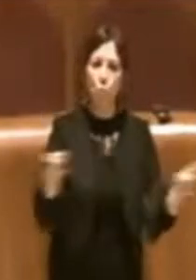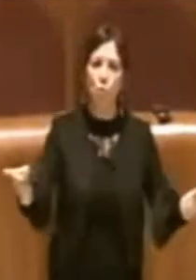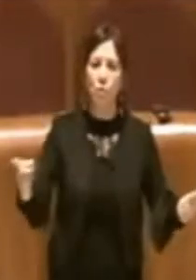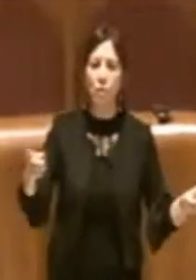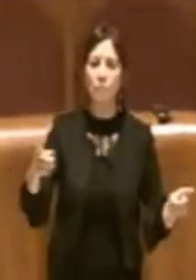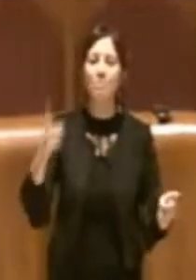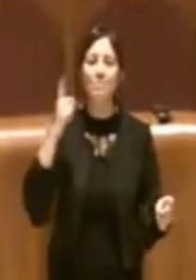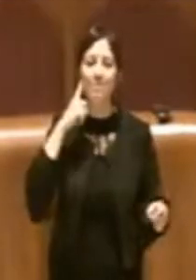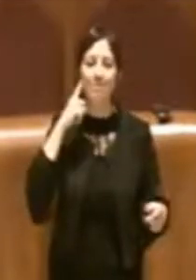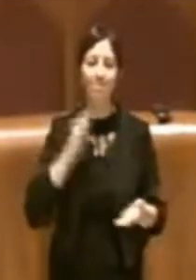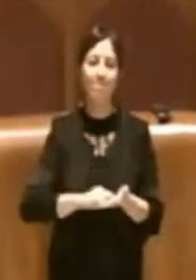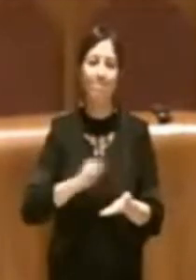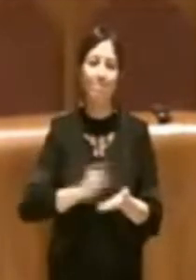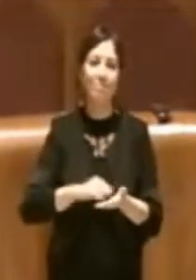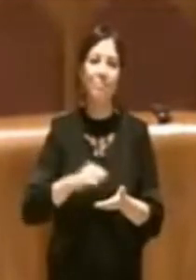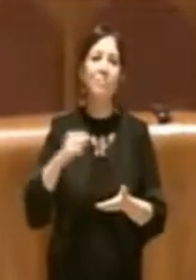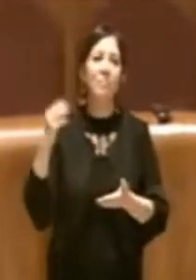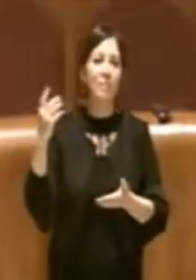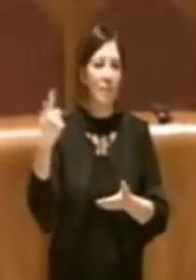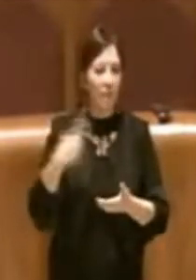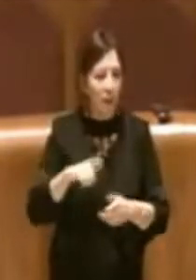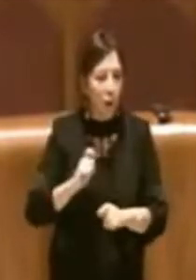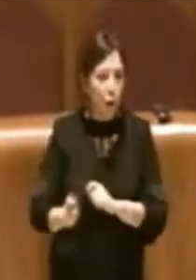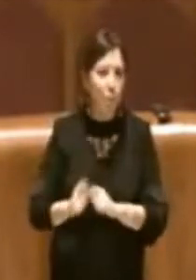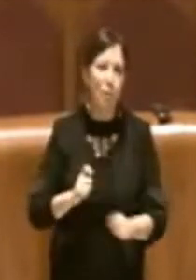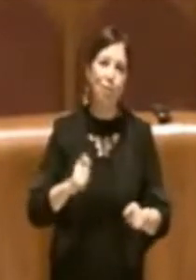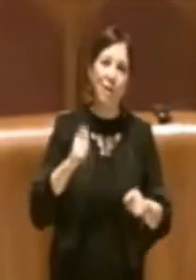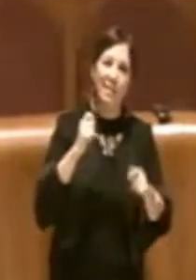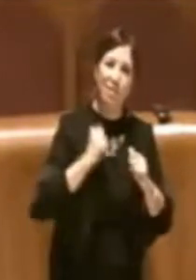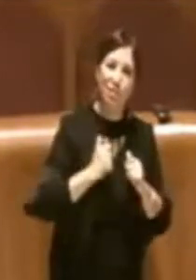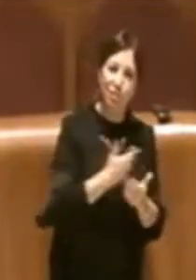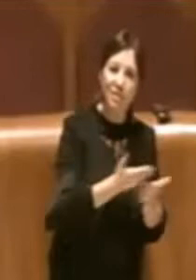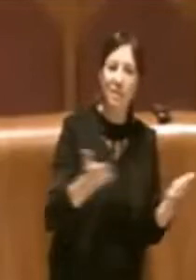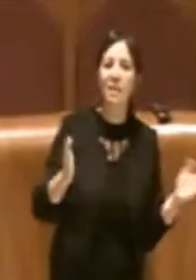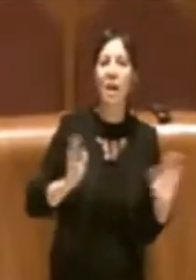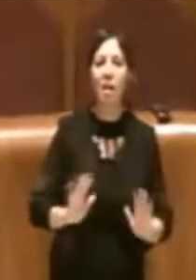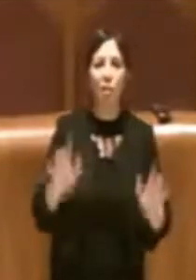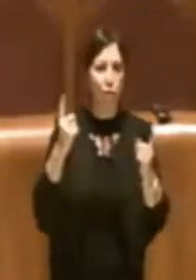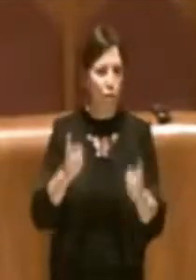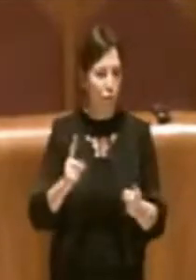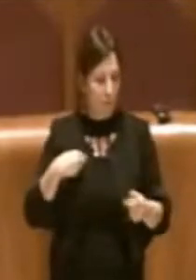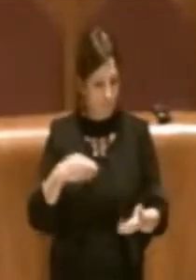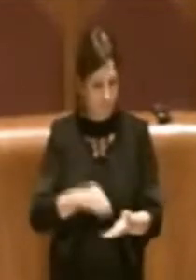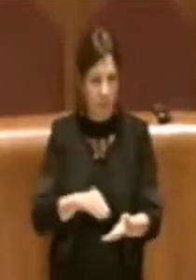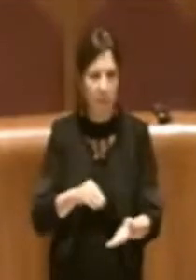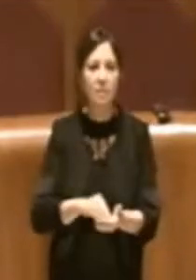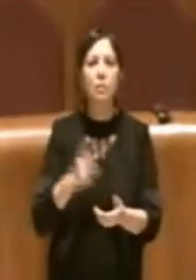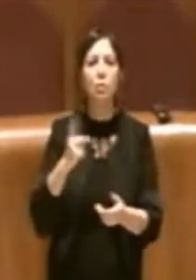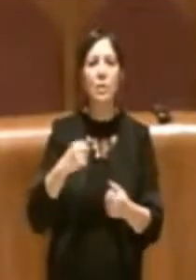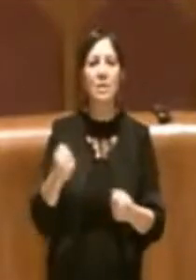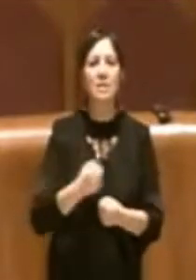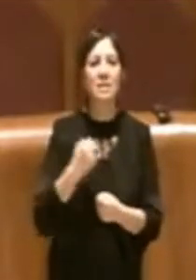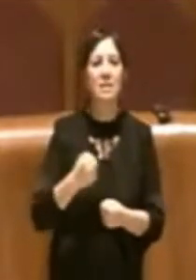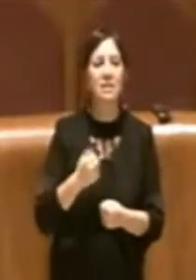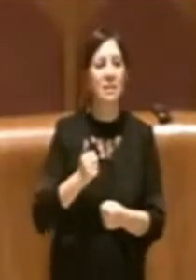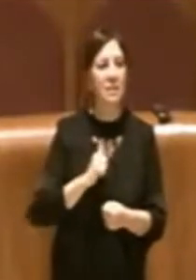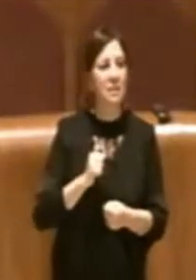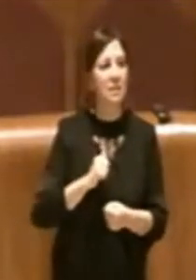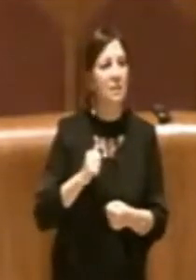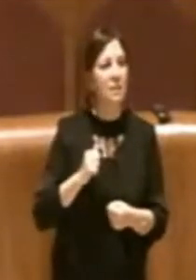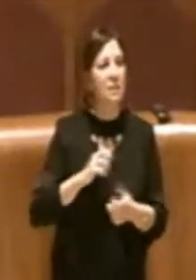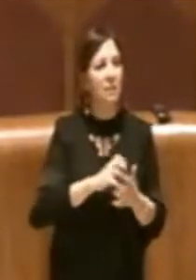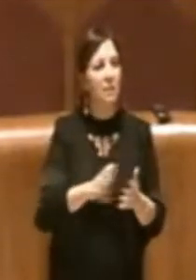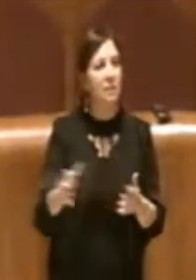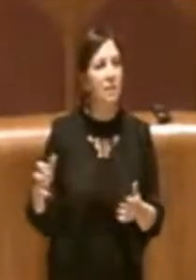e ai commercianti che non verranno lasciati da soli. E non si tratta di un'iniziativa singola, ma una serie